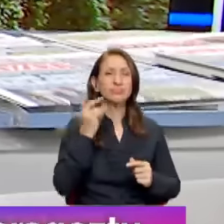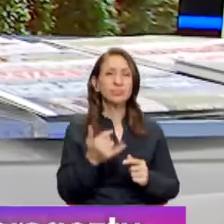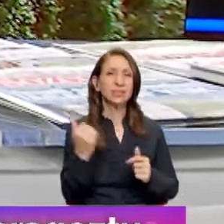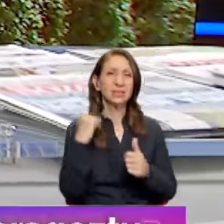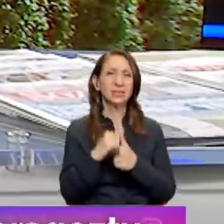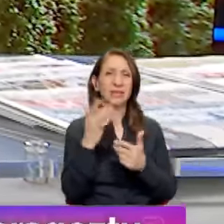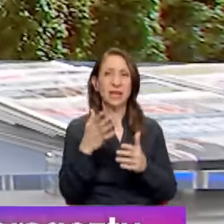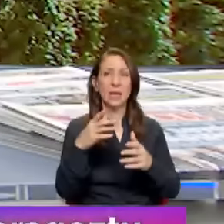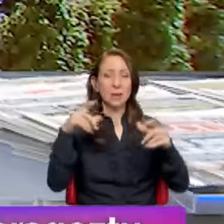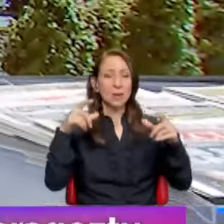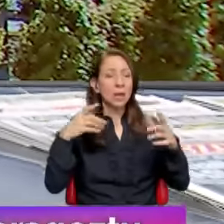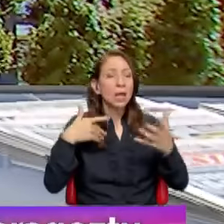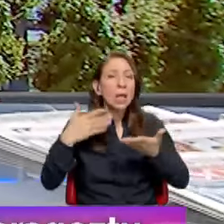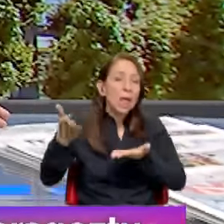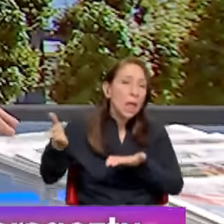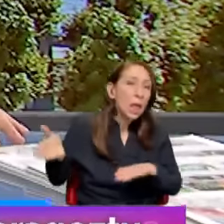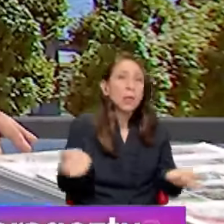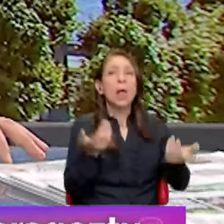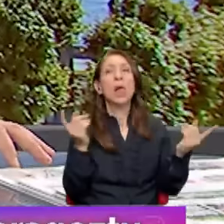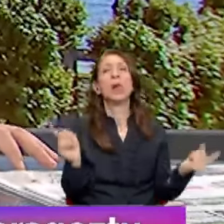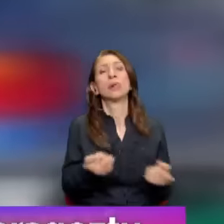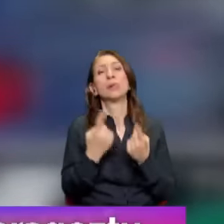sahnede pisten alamıyoruz